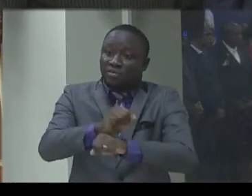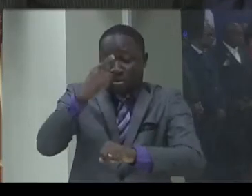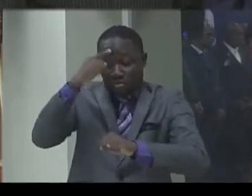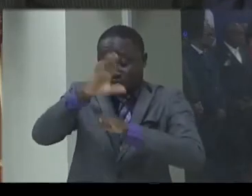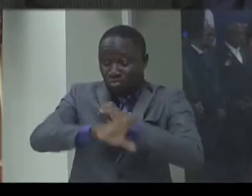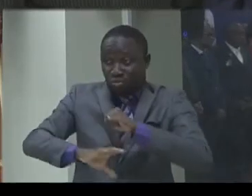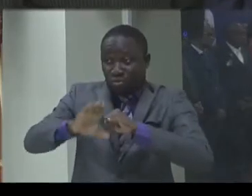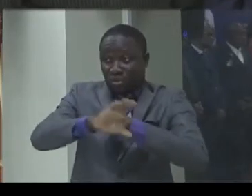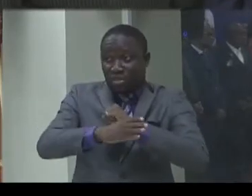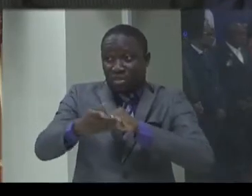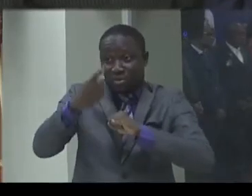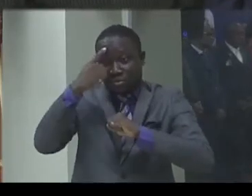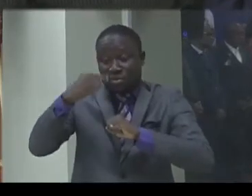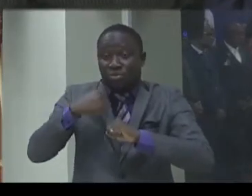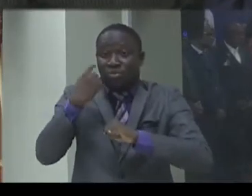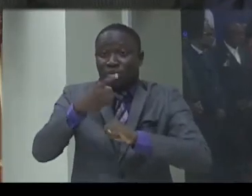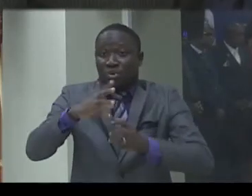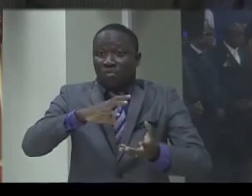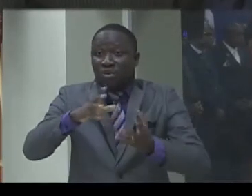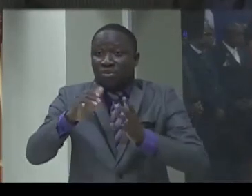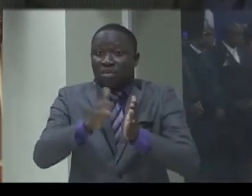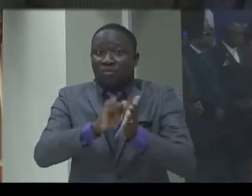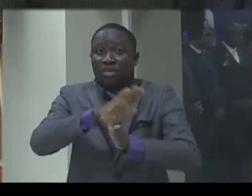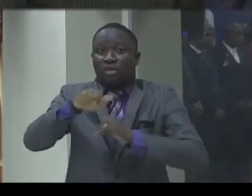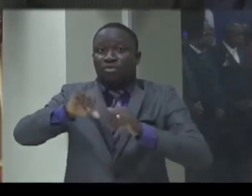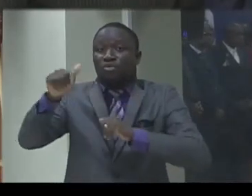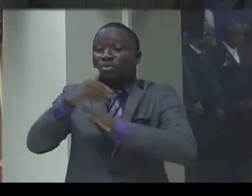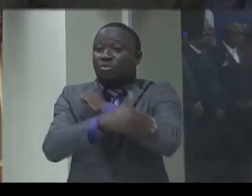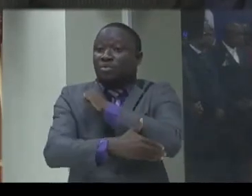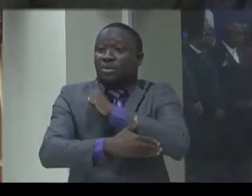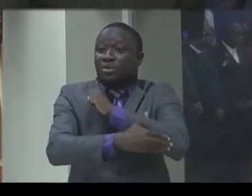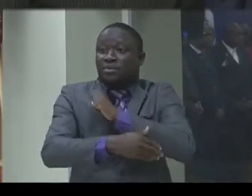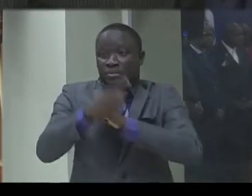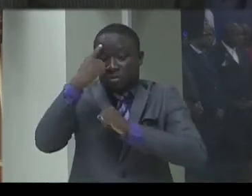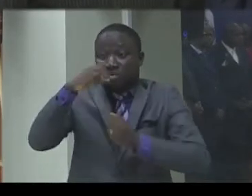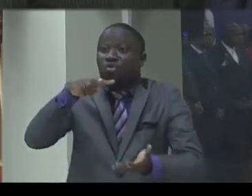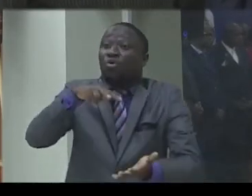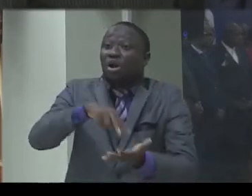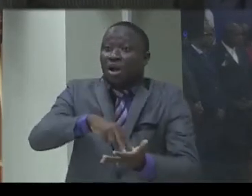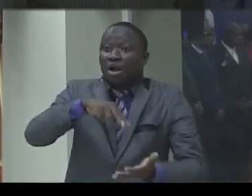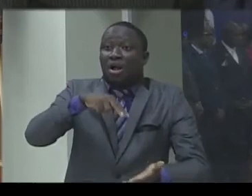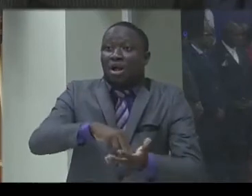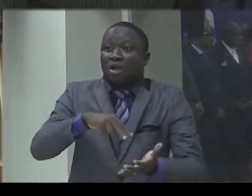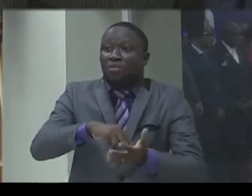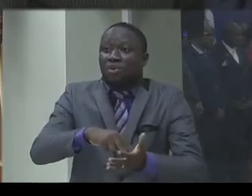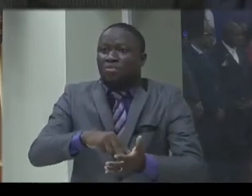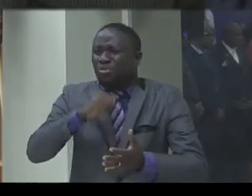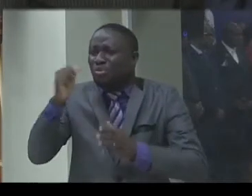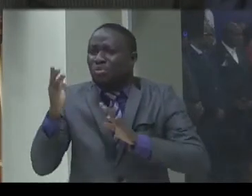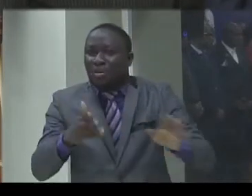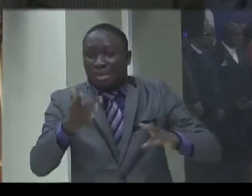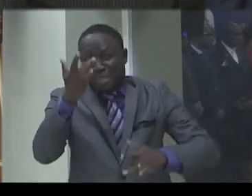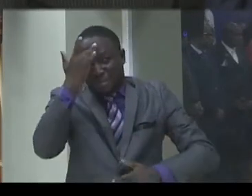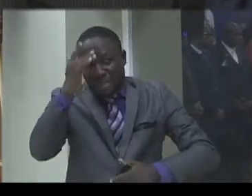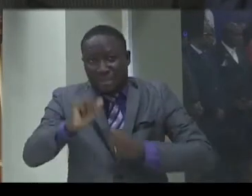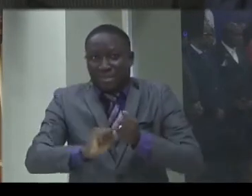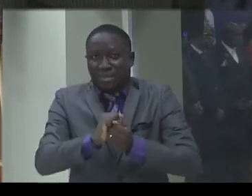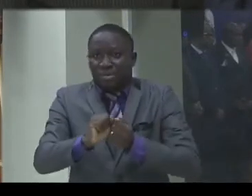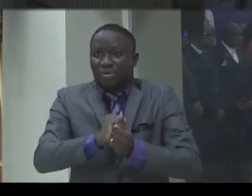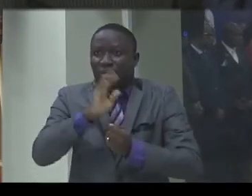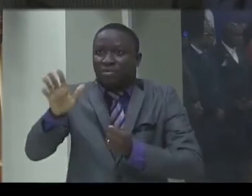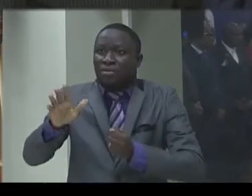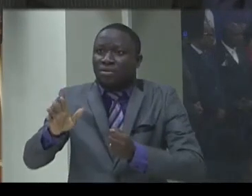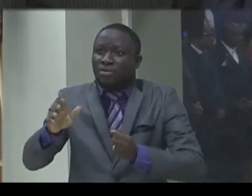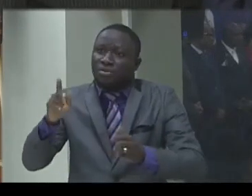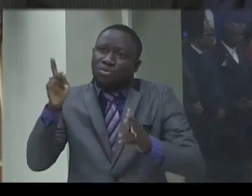proteje nou pou ke jan safet nan tout lot peyi pou nou levé defia pou nou pakite maladi koronavirus